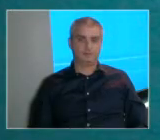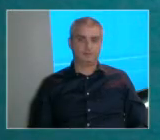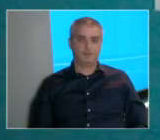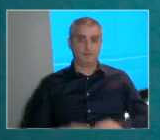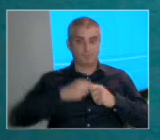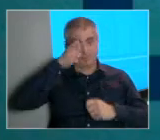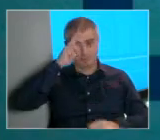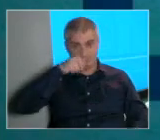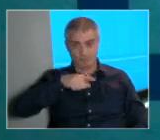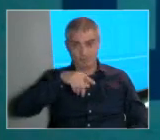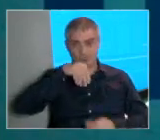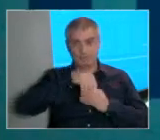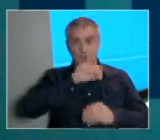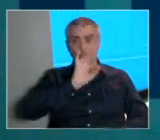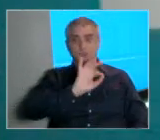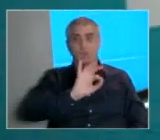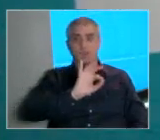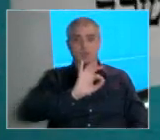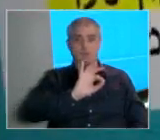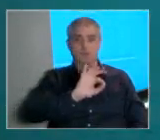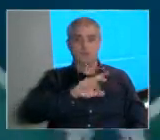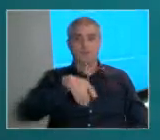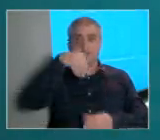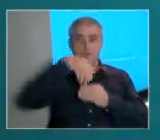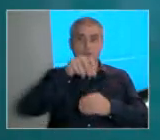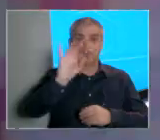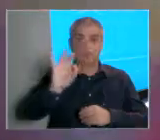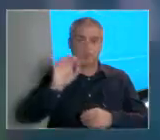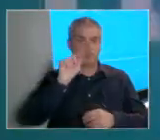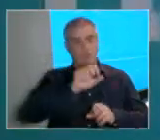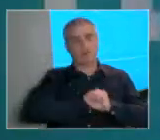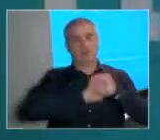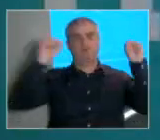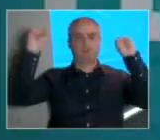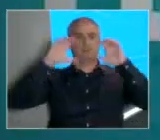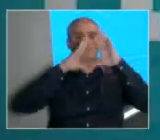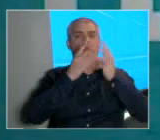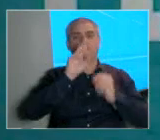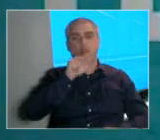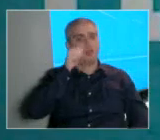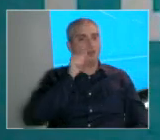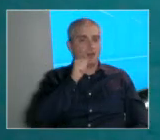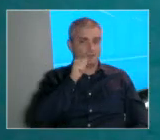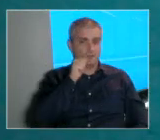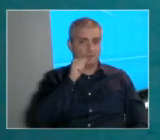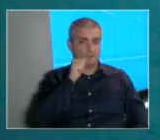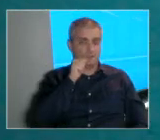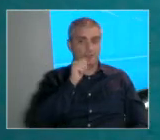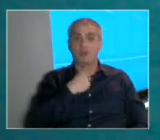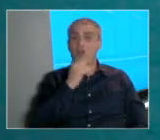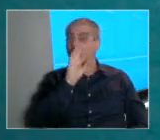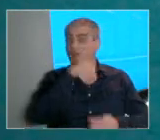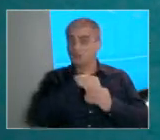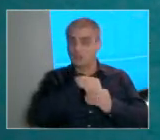הליכוד, זה בידיים שלכם. הקול שלך יכול לפוצץ את הבלון של כחול לבן. הקול